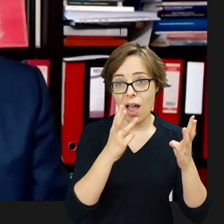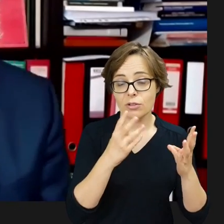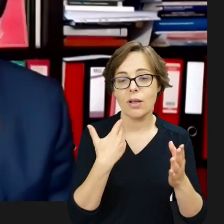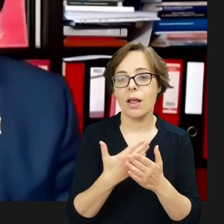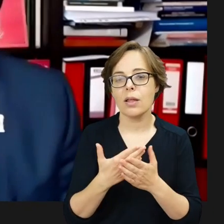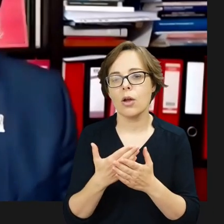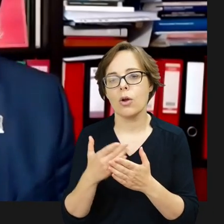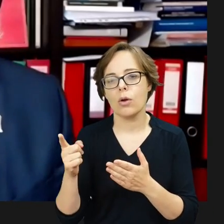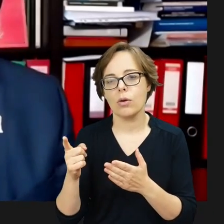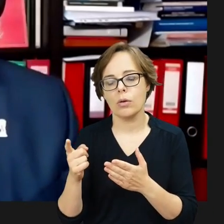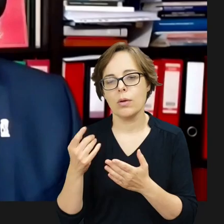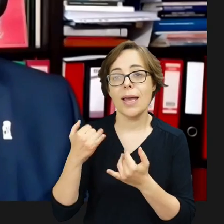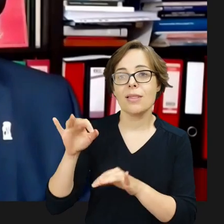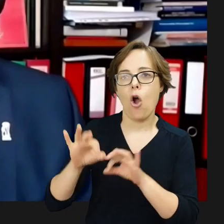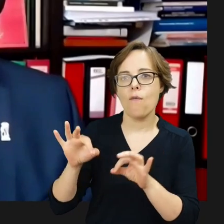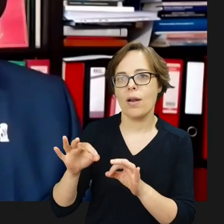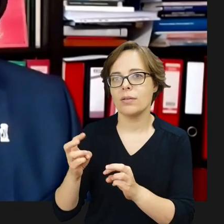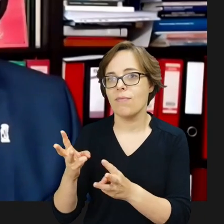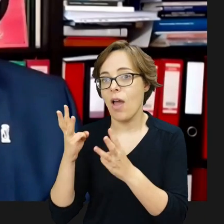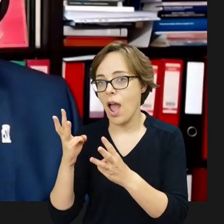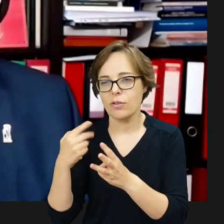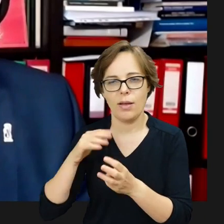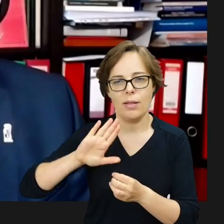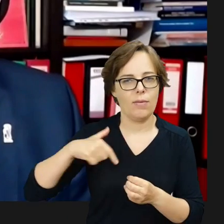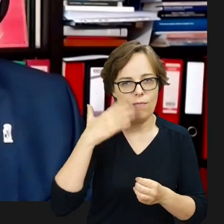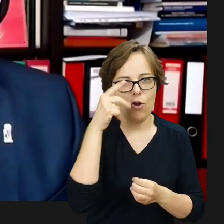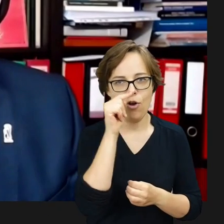się wydawała, że jest ważna. Też dotyczyła